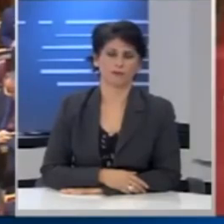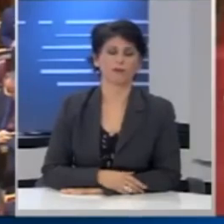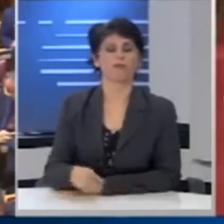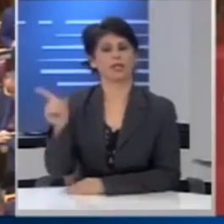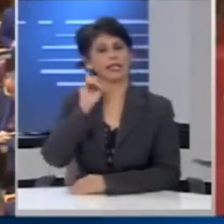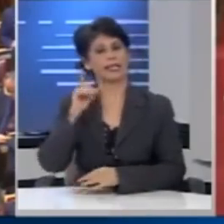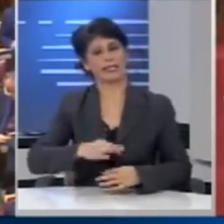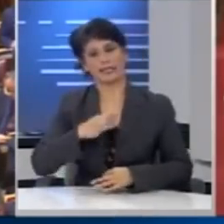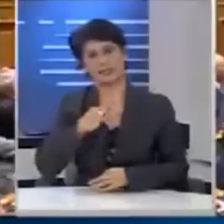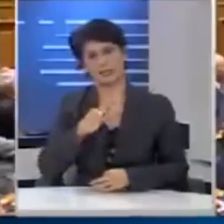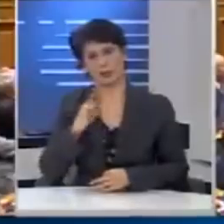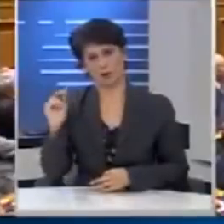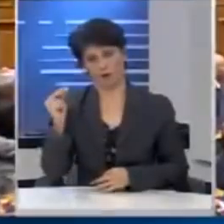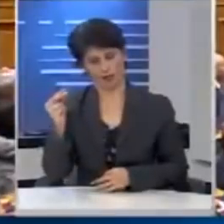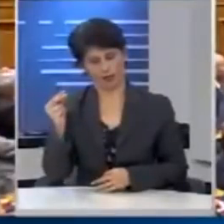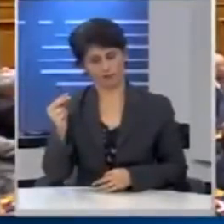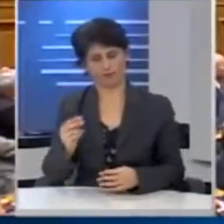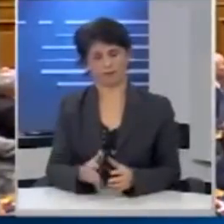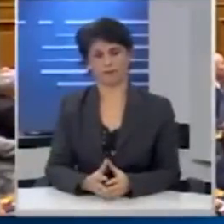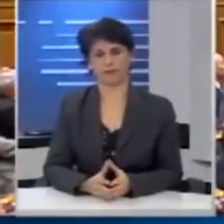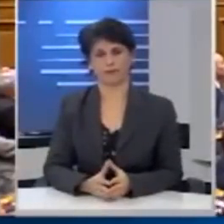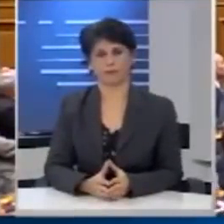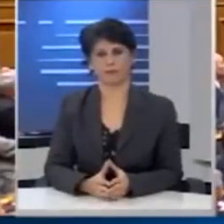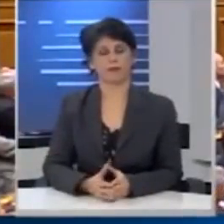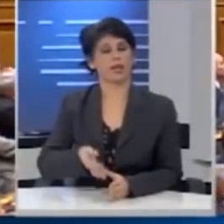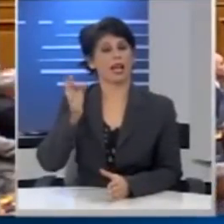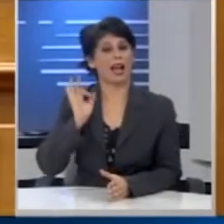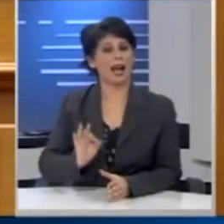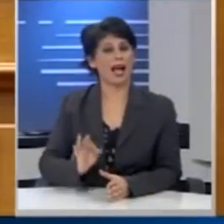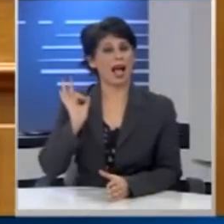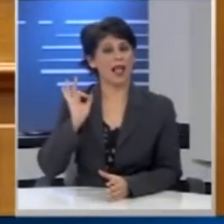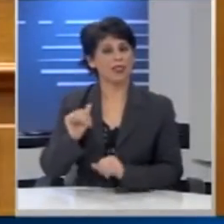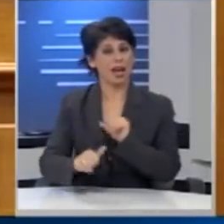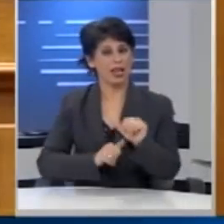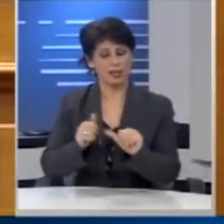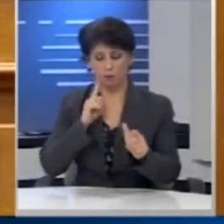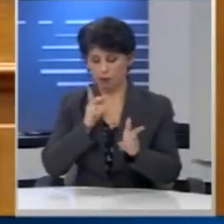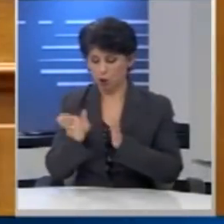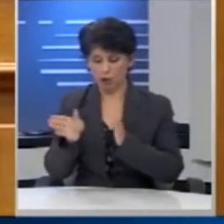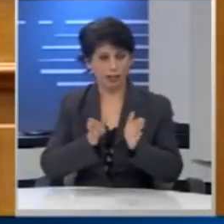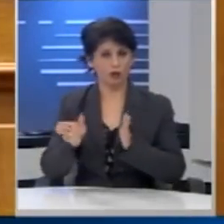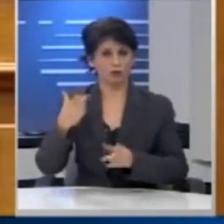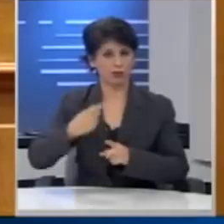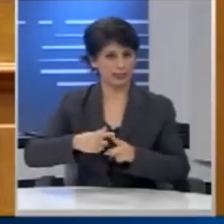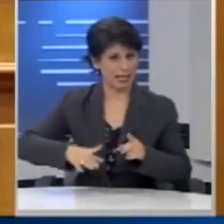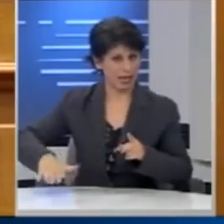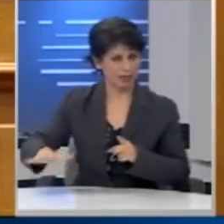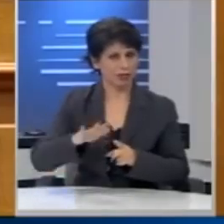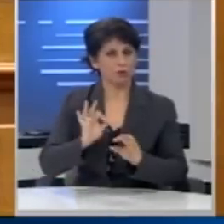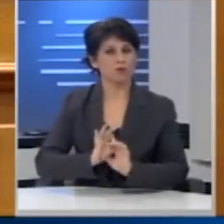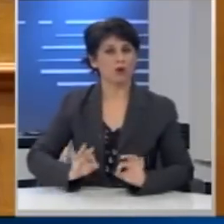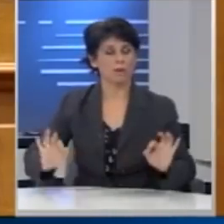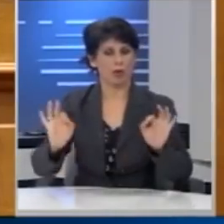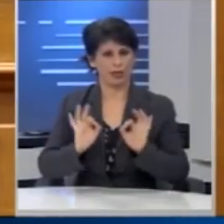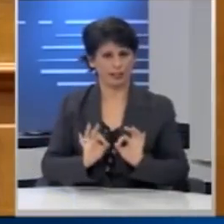Κυρίες και κύριοι βουλευτές, κάθε αλλαγή προσανατολισμού της χώρας